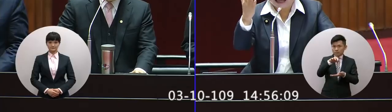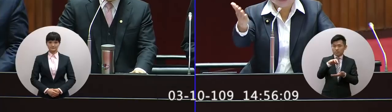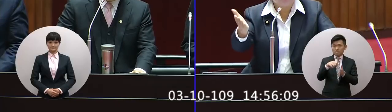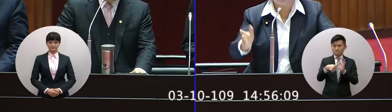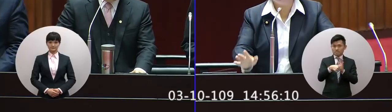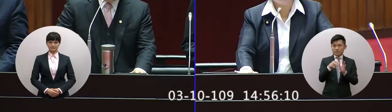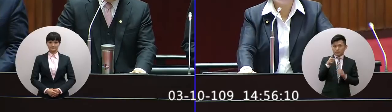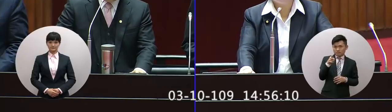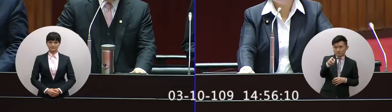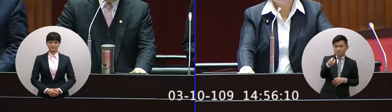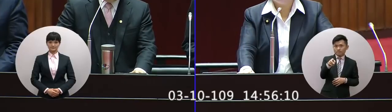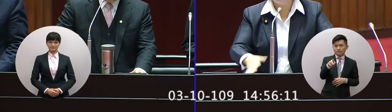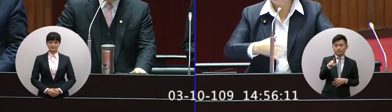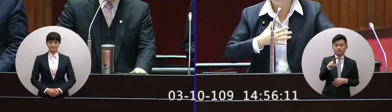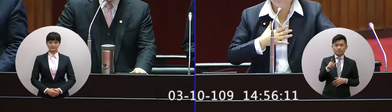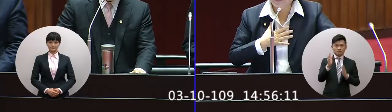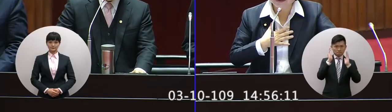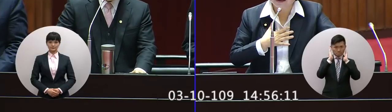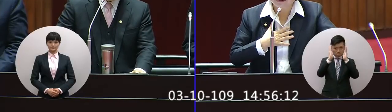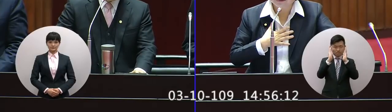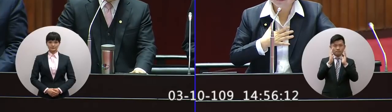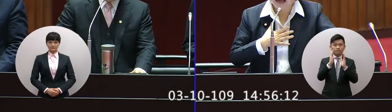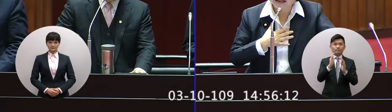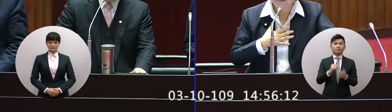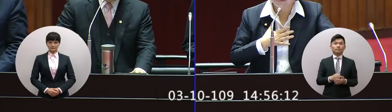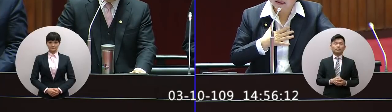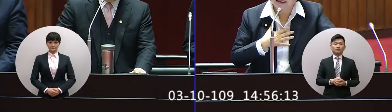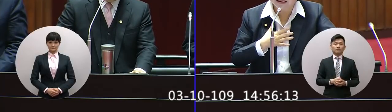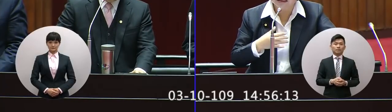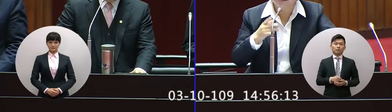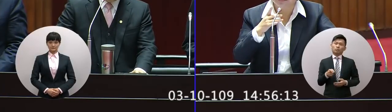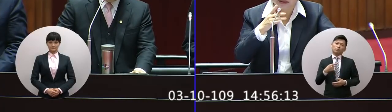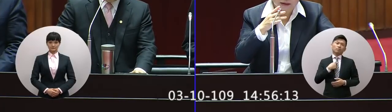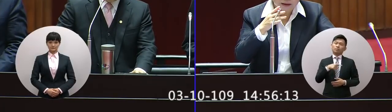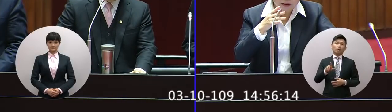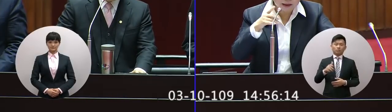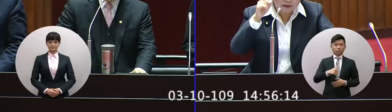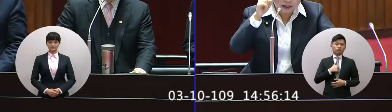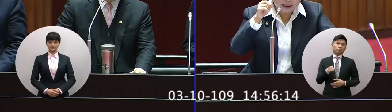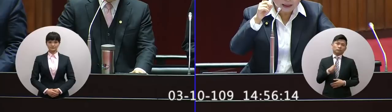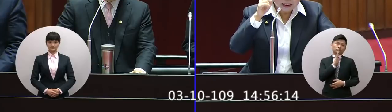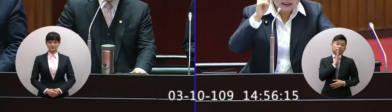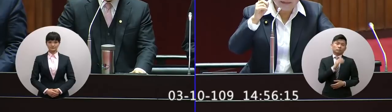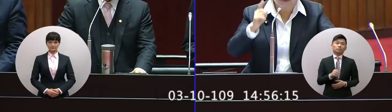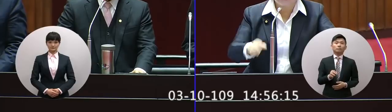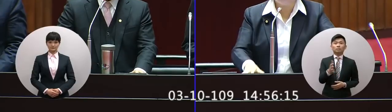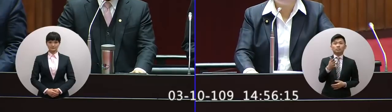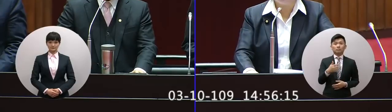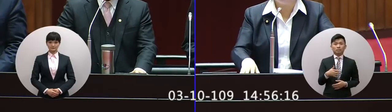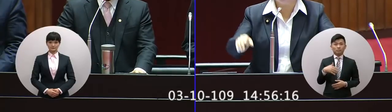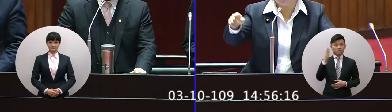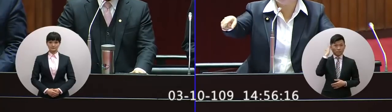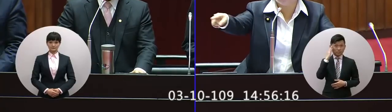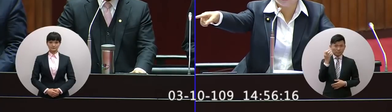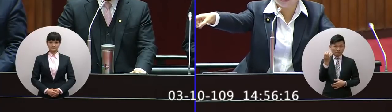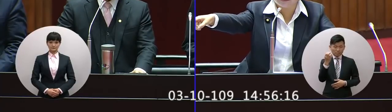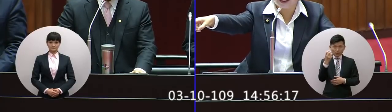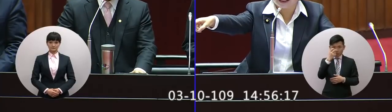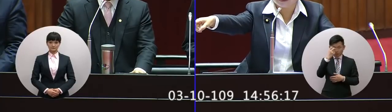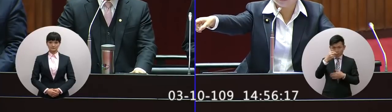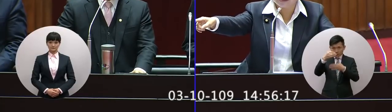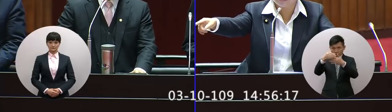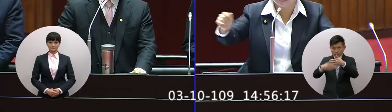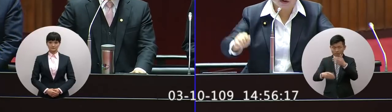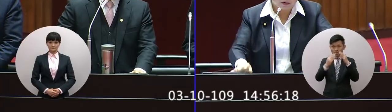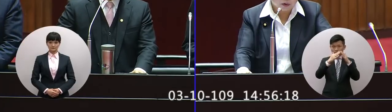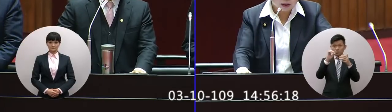名词来称呼，我也不愿意，但是实际上是如此，因为声媒管制条例在市议